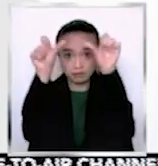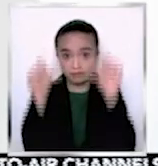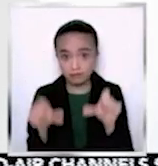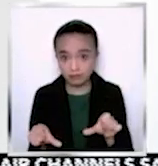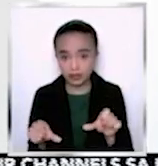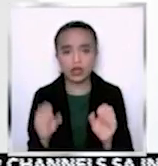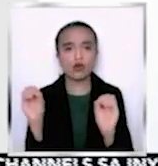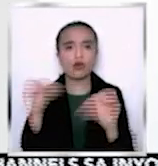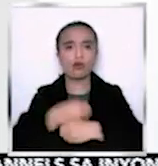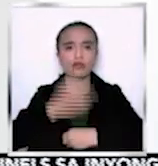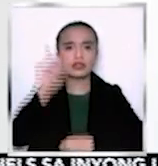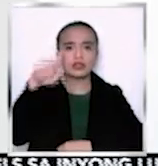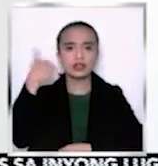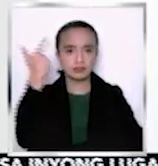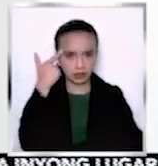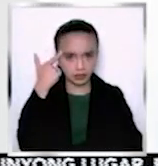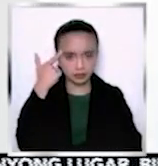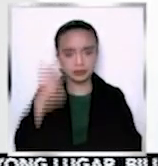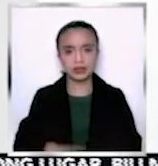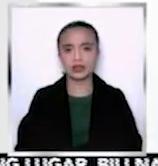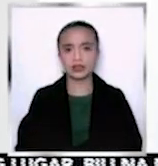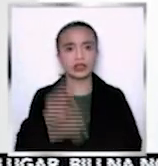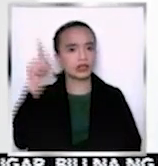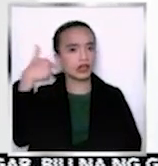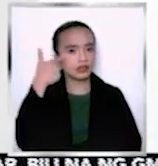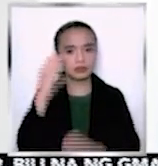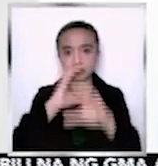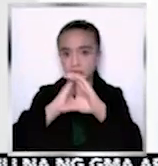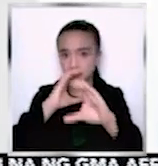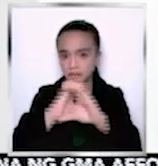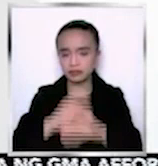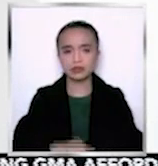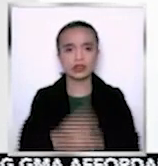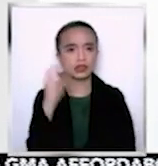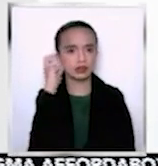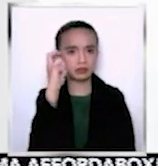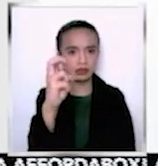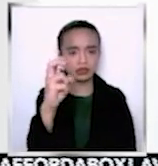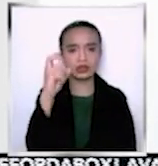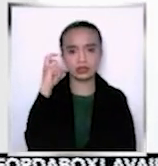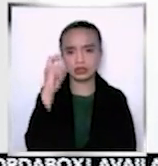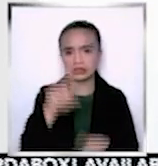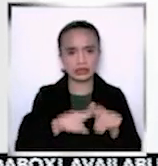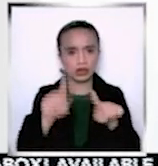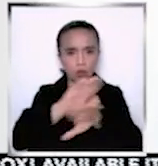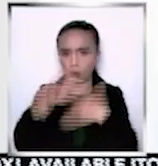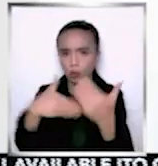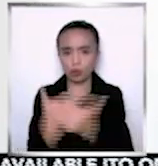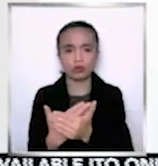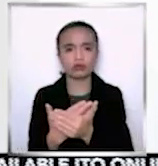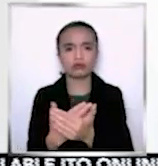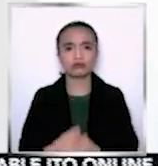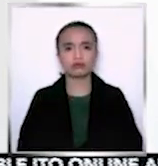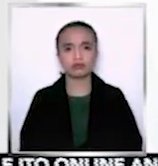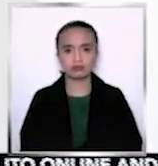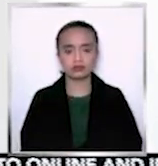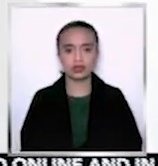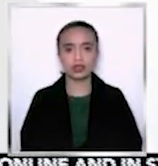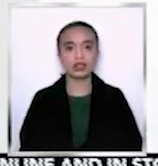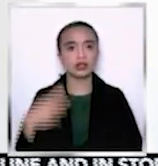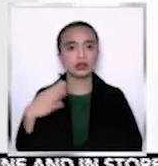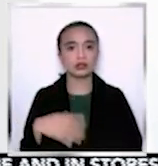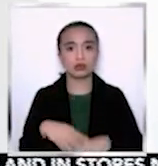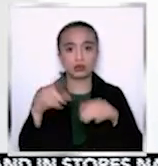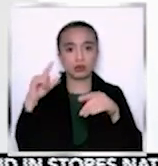opisina ng gobyerno, government vehicles, MRT, LRT at Philippine National Railways, waiting sheds, poste